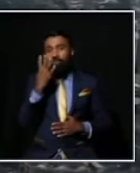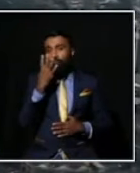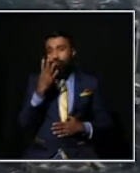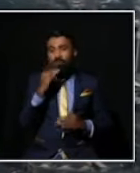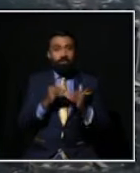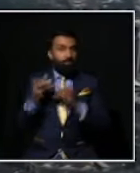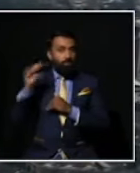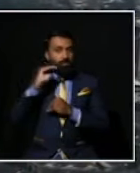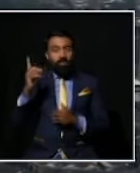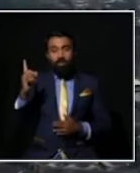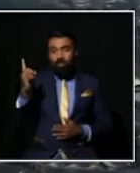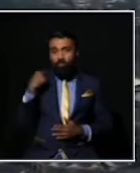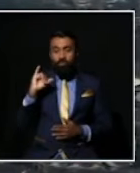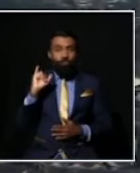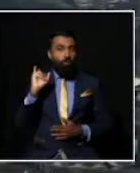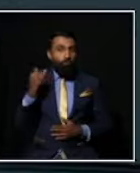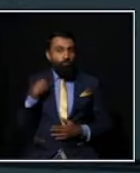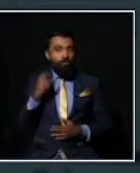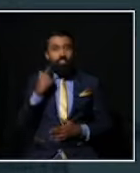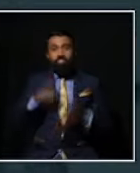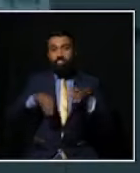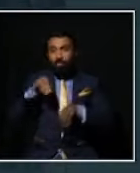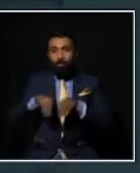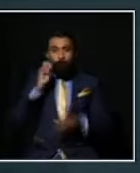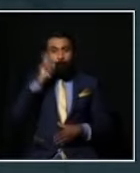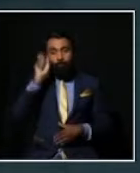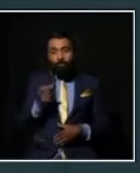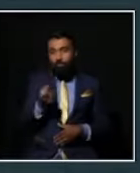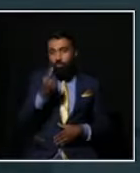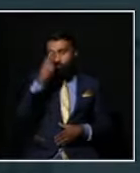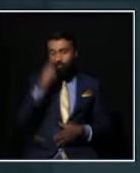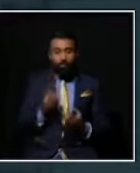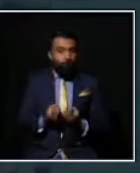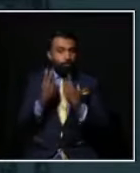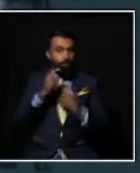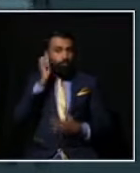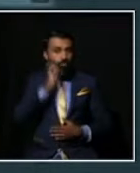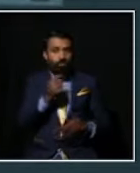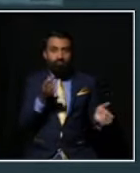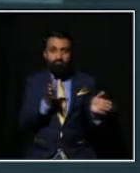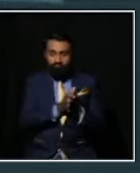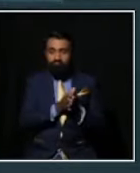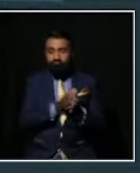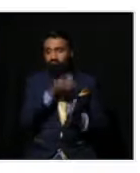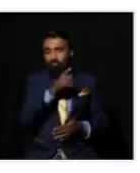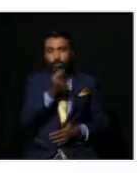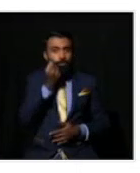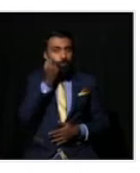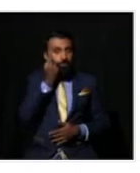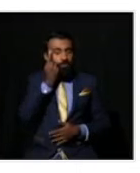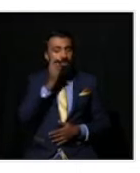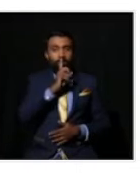හමුදා බුද්ධාංශ නිලධාරීන් සහ ඇතැම් දේශපාලකයන් පාස්කු ප්‍රහාරය එල්ල කළ ත්‍රස්තවාදීන් සමග සම්බන්ධ බවට නැගුණු චෝදනාව.